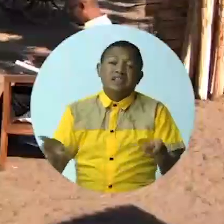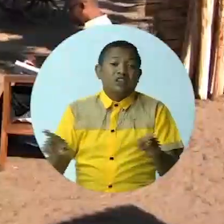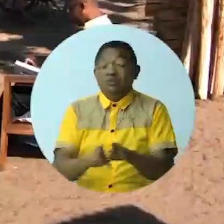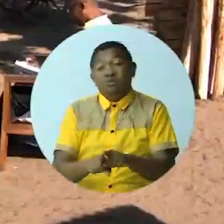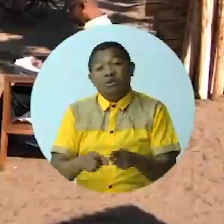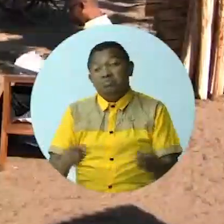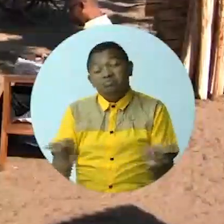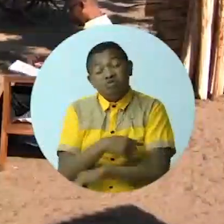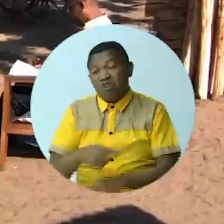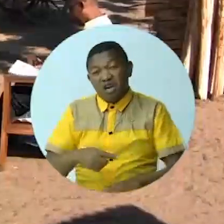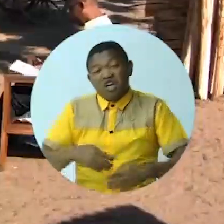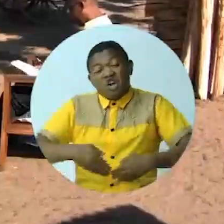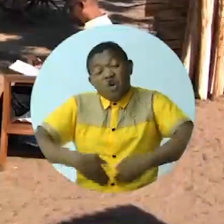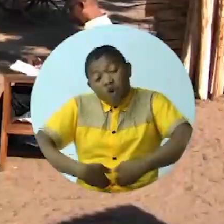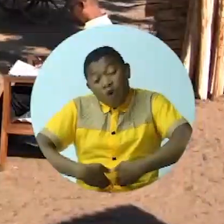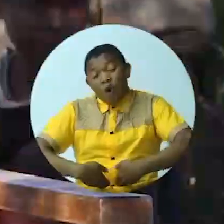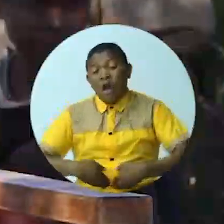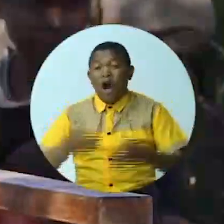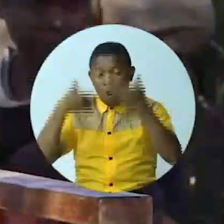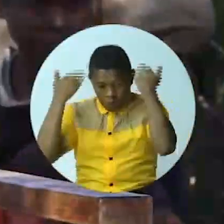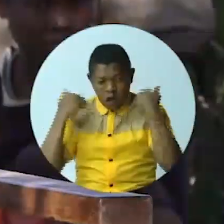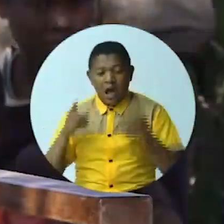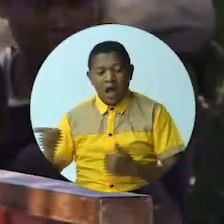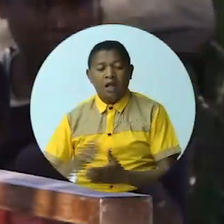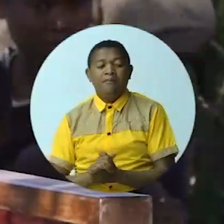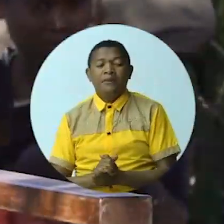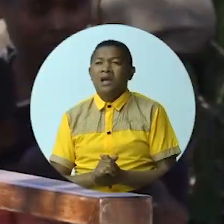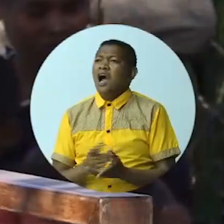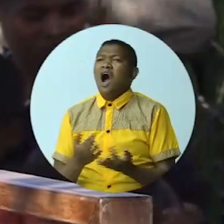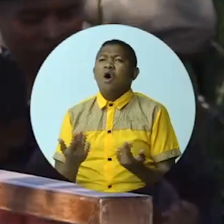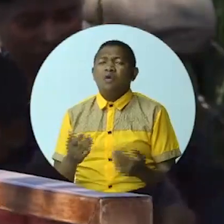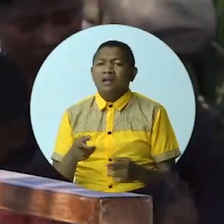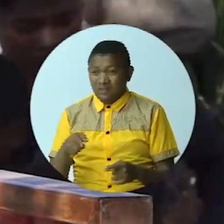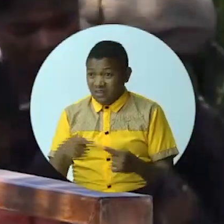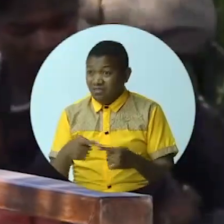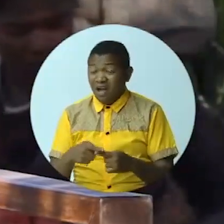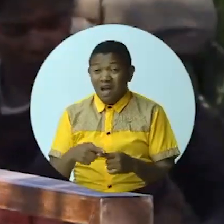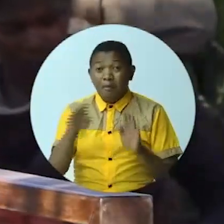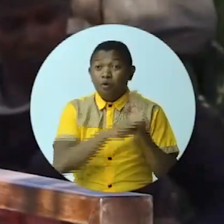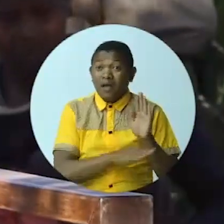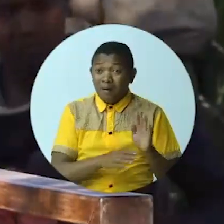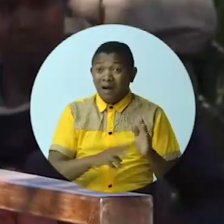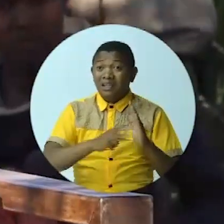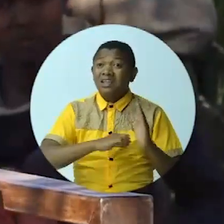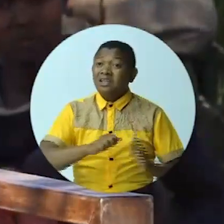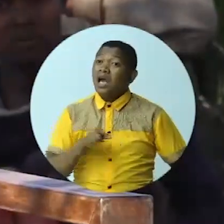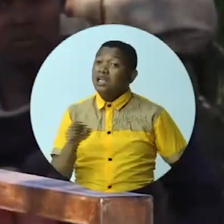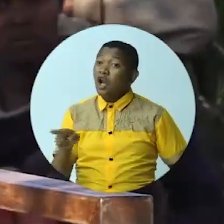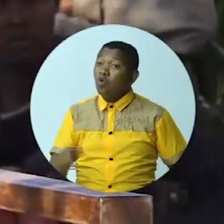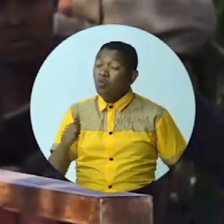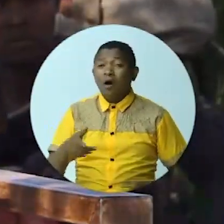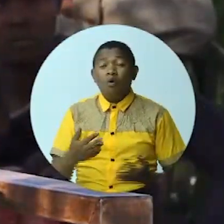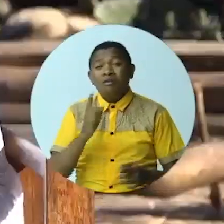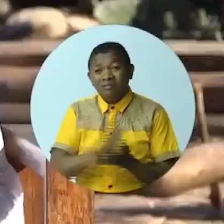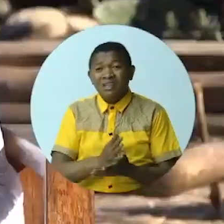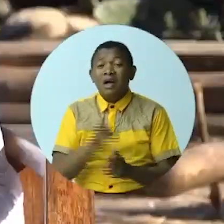resaka mosary zay efa misy ny programma hoe asiana pipeline mizaraina rano fa ampy ve zay